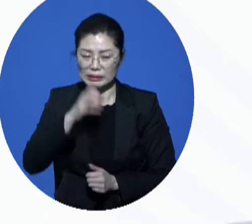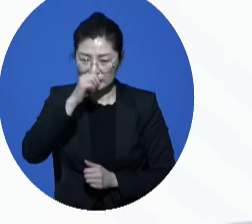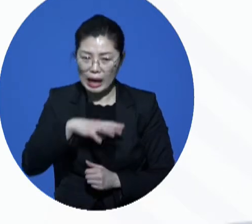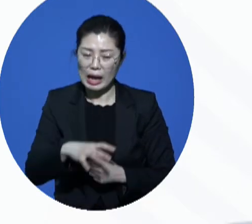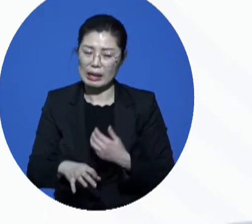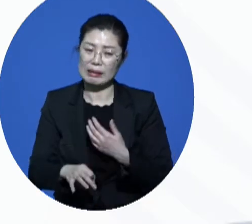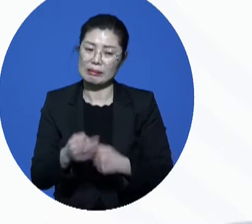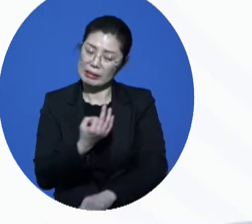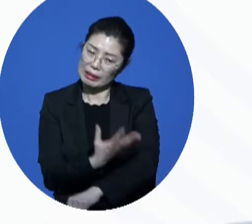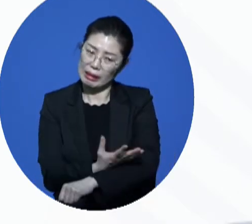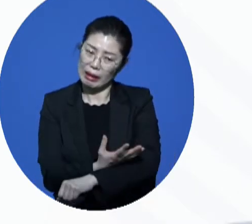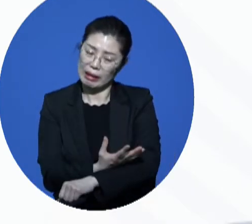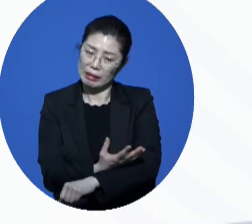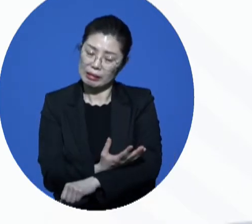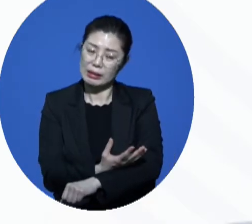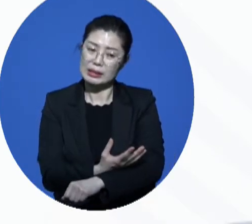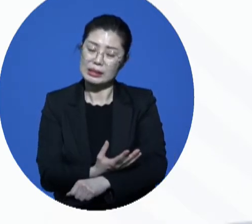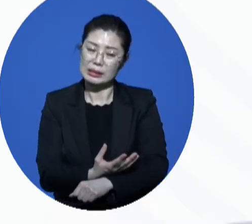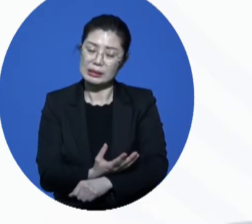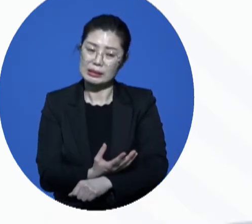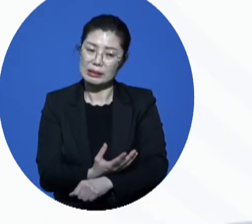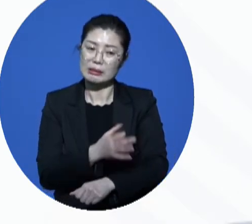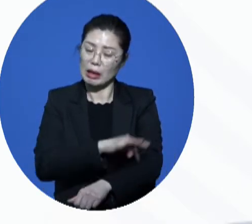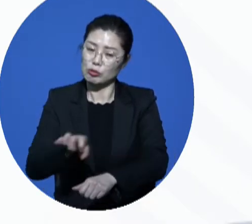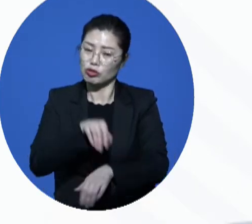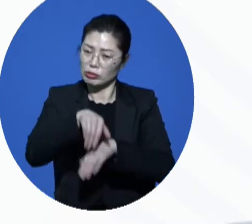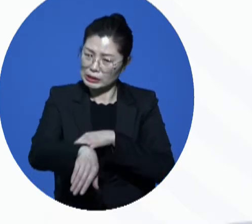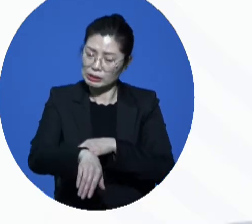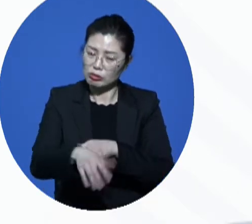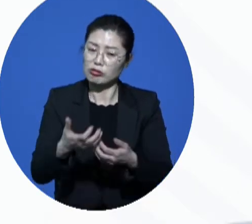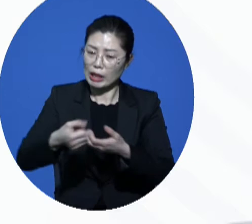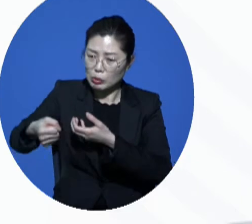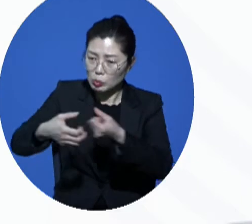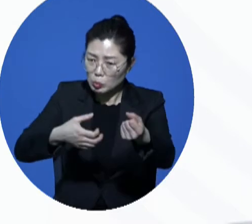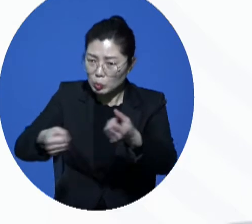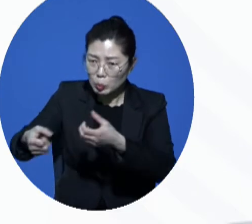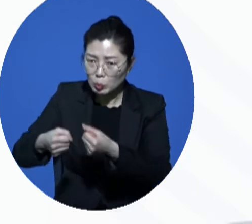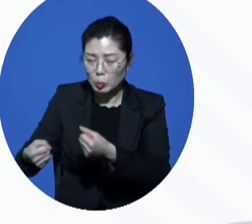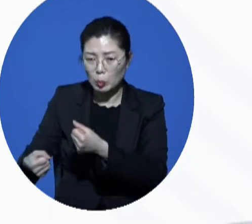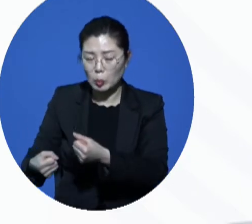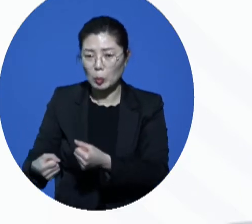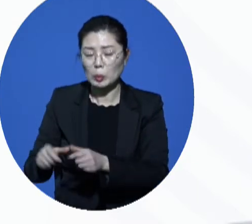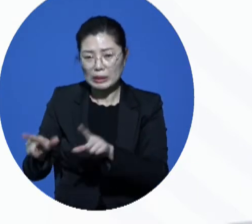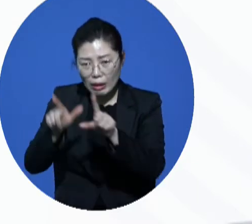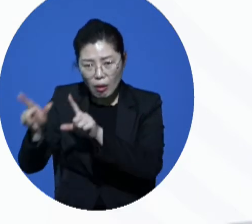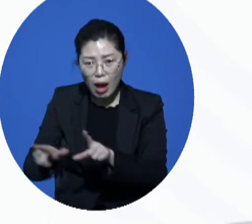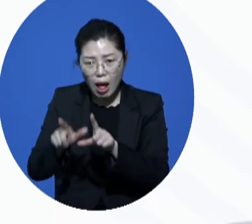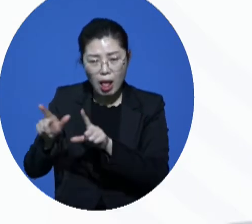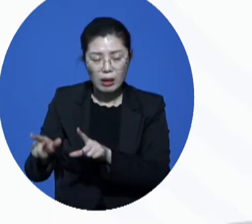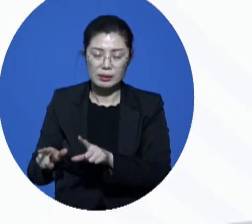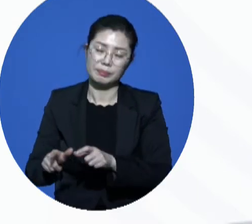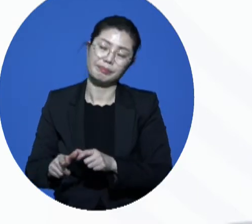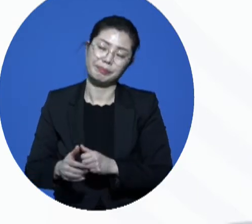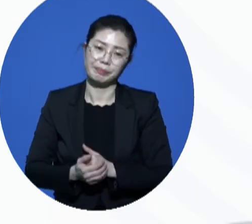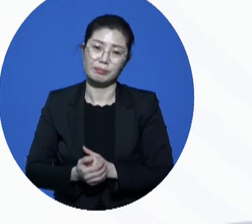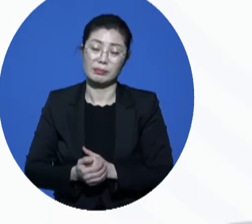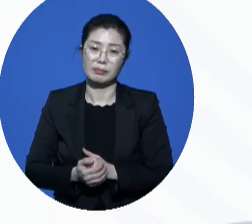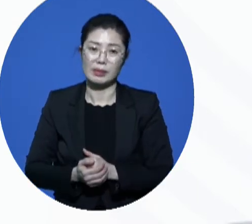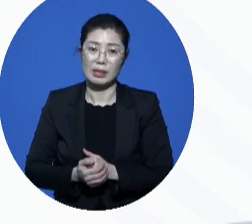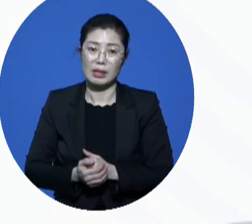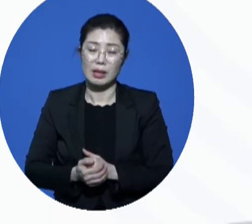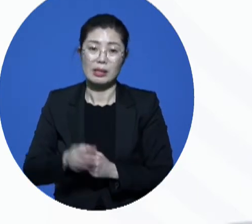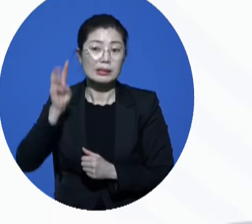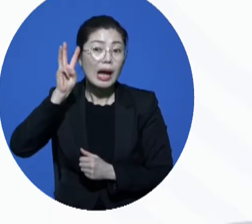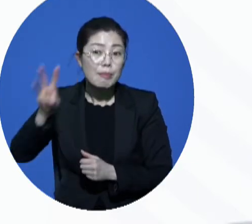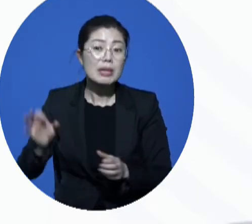미봉책으로나마 이루어졌던 긴급 분산 조치도 1월 15일에 다시 시설 안으로